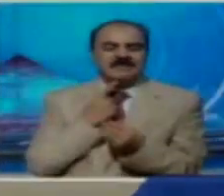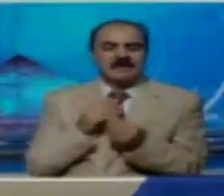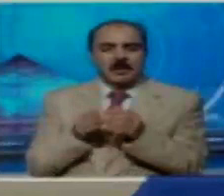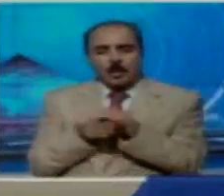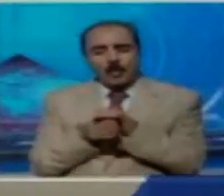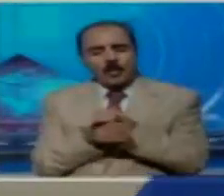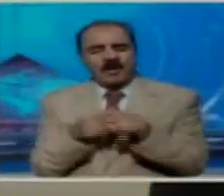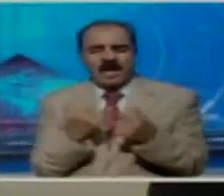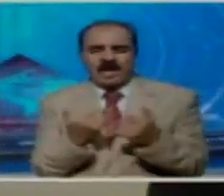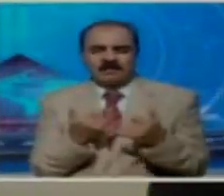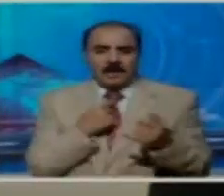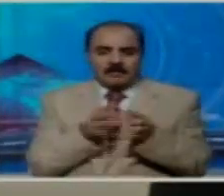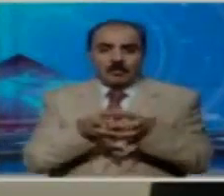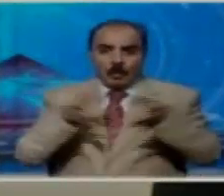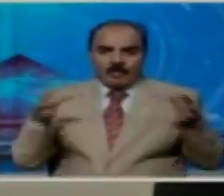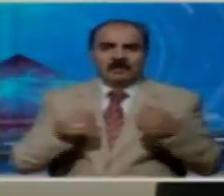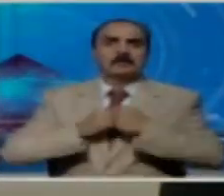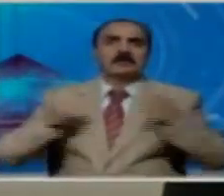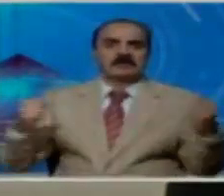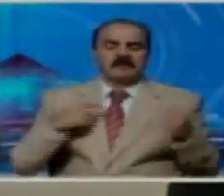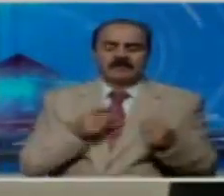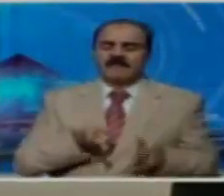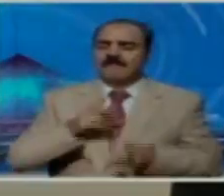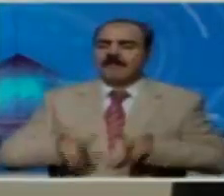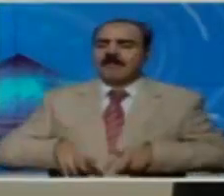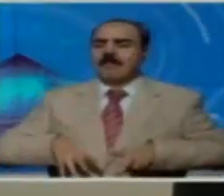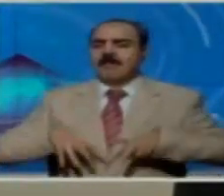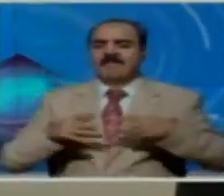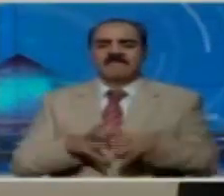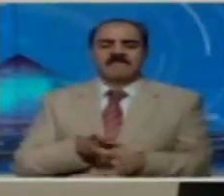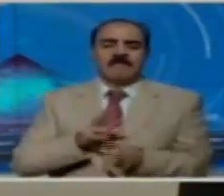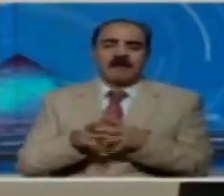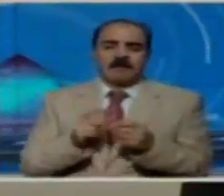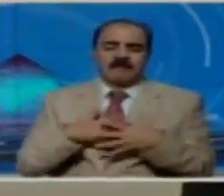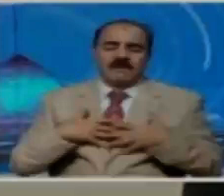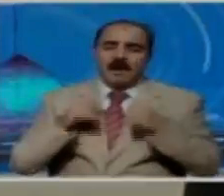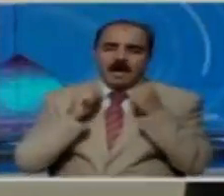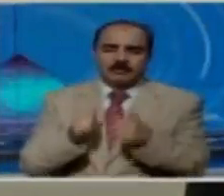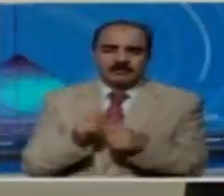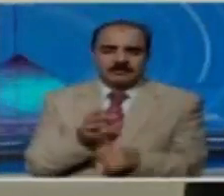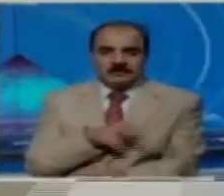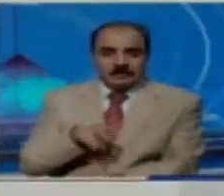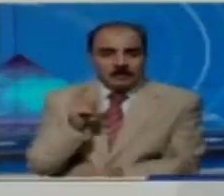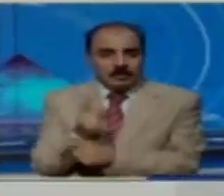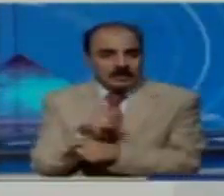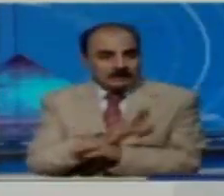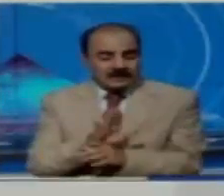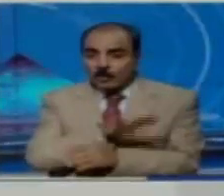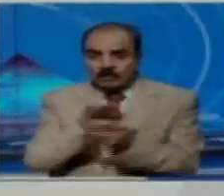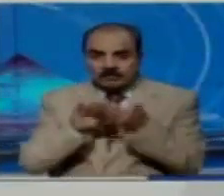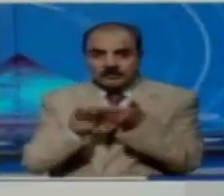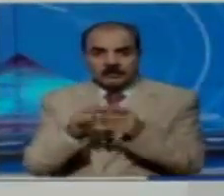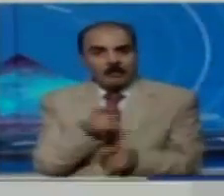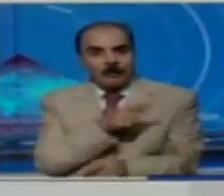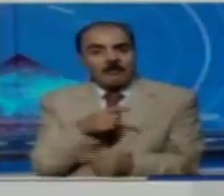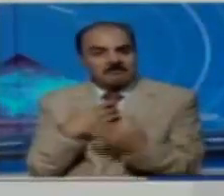علوم الاتصال والاعلام. فاليوم بالنسبه لنا فرحه كبيره جدا، مش بس فرحه لاعضاء هيئه التدريس والهيئه المعاونه اللي